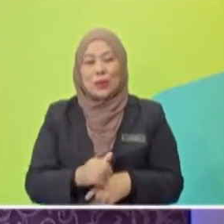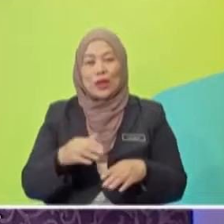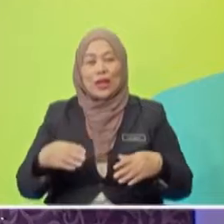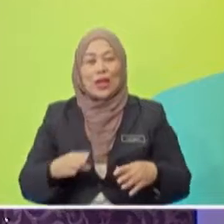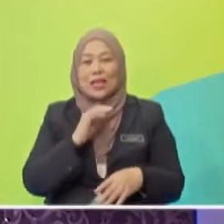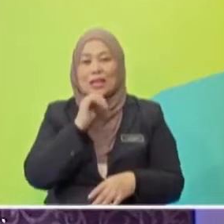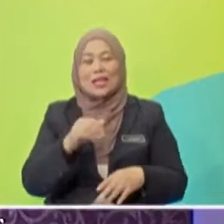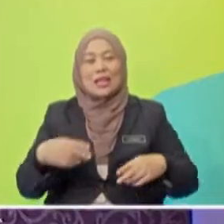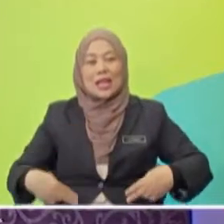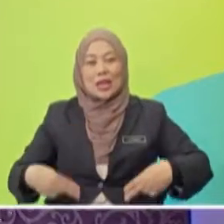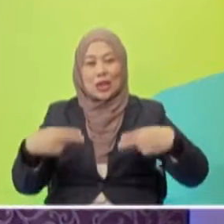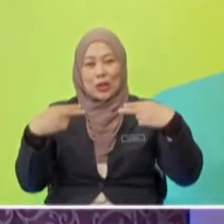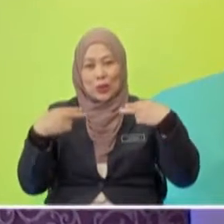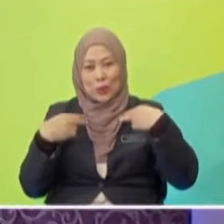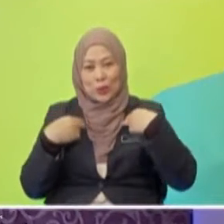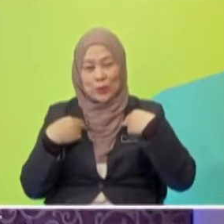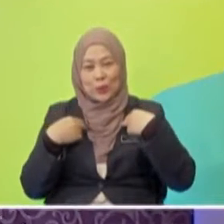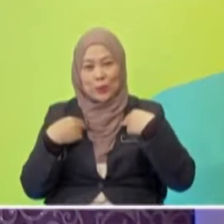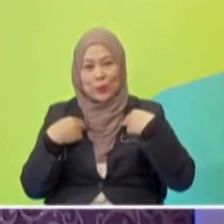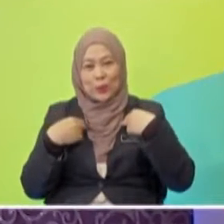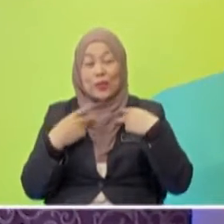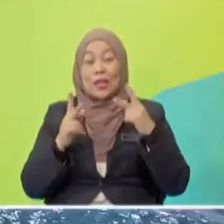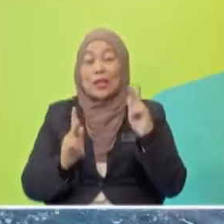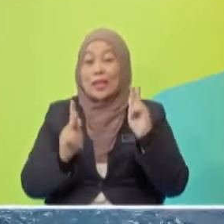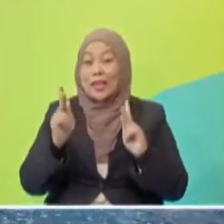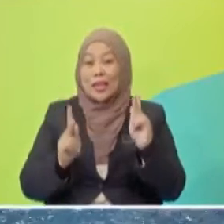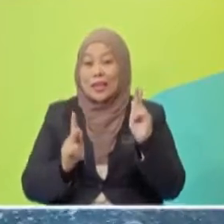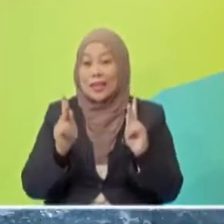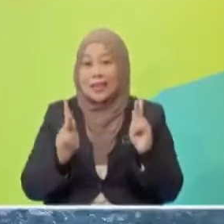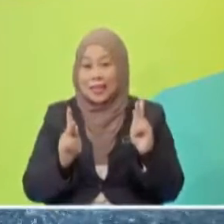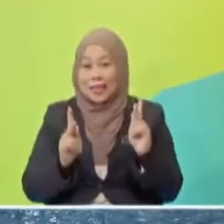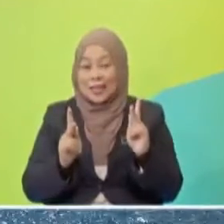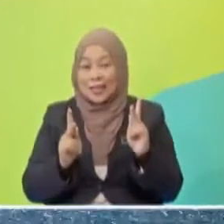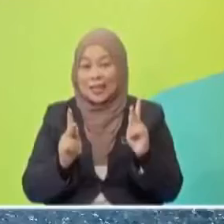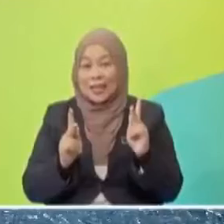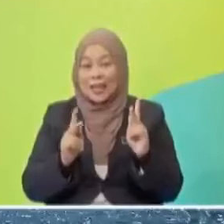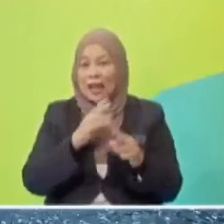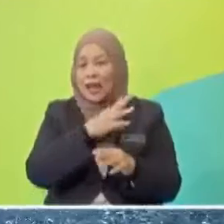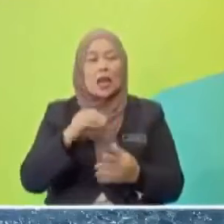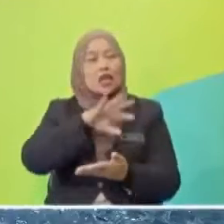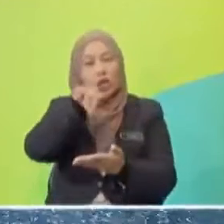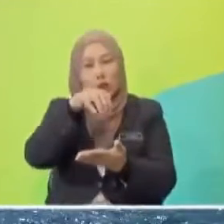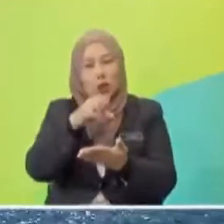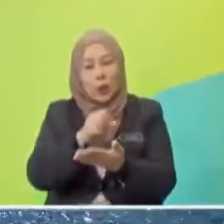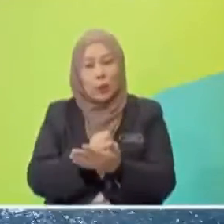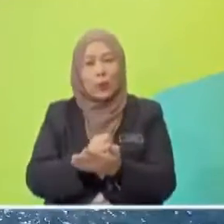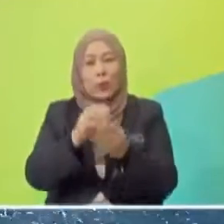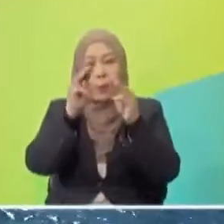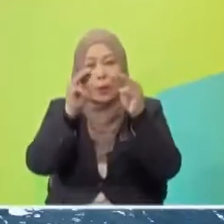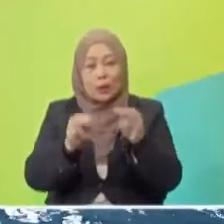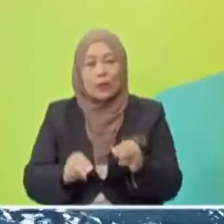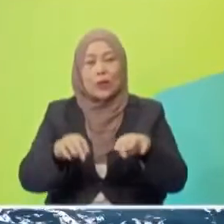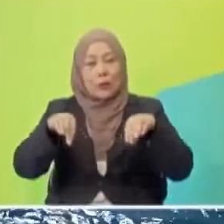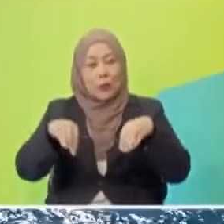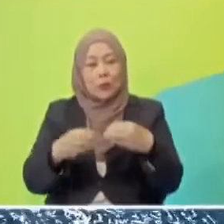kesimpulannya kendaraan seperti kereta dan semua benda ciptaan manusia adalah benda